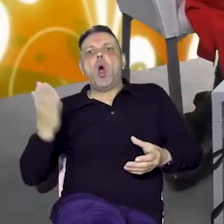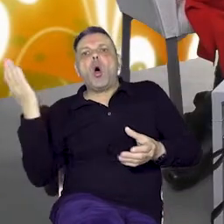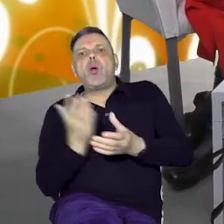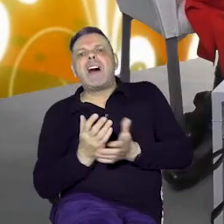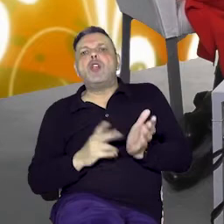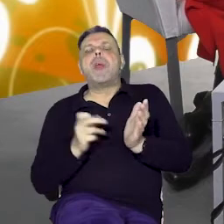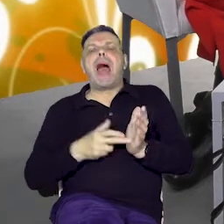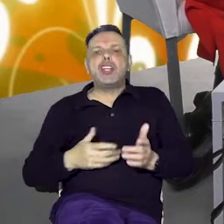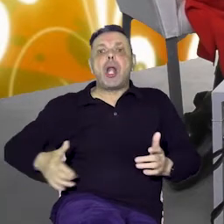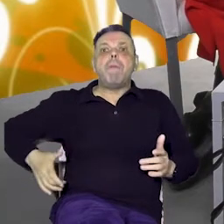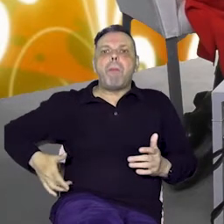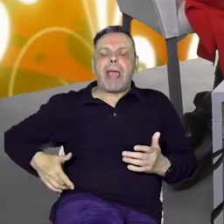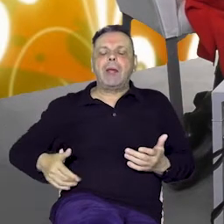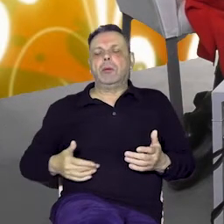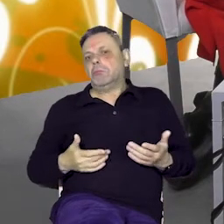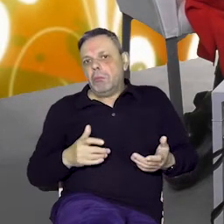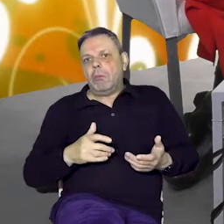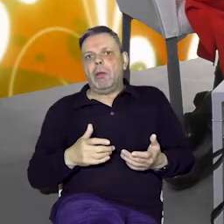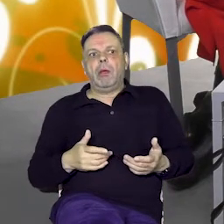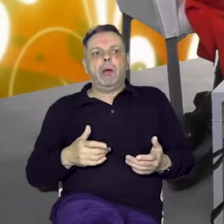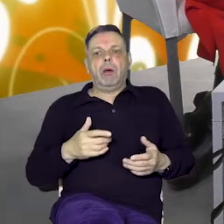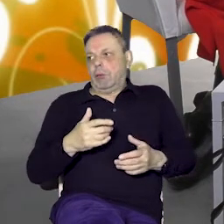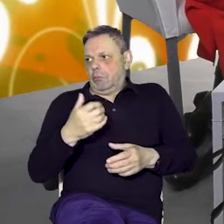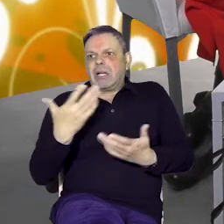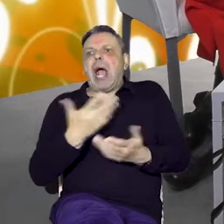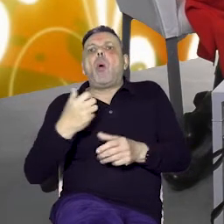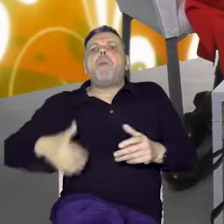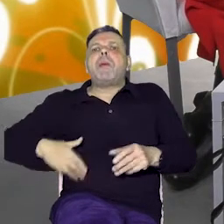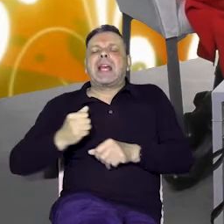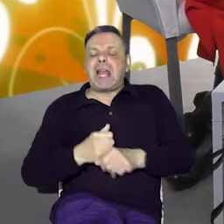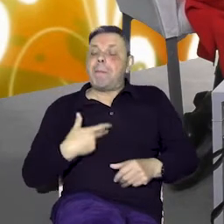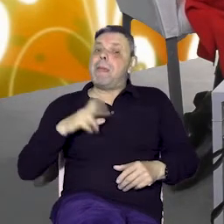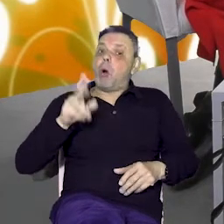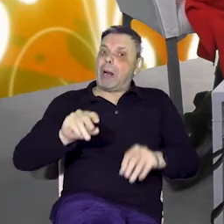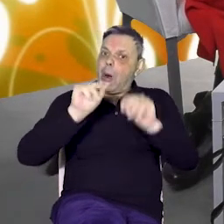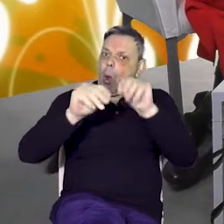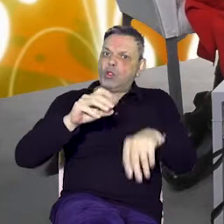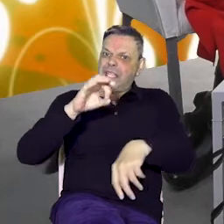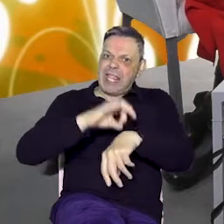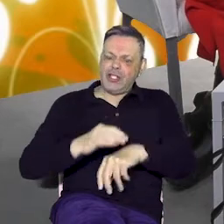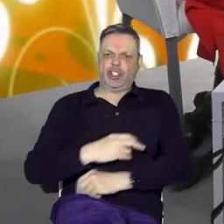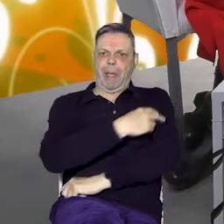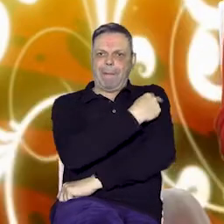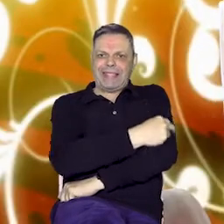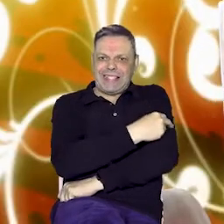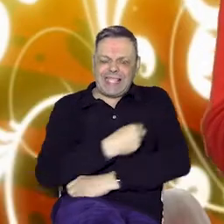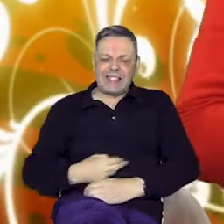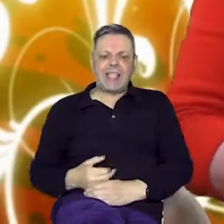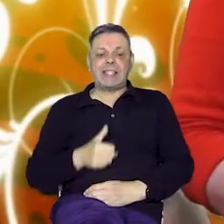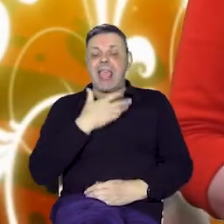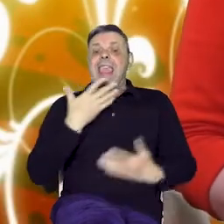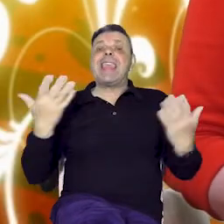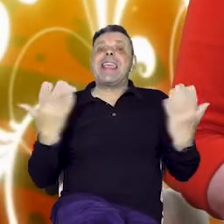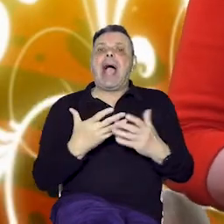funkciju. Evo, to je nešto što mi trebamo učiti liječnike. Nešto što mi moramo učiti medicinske sestre i kako na kraju